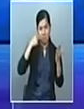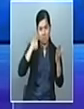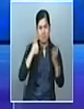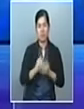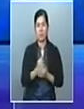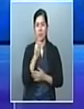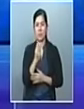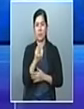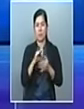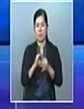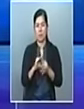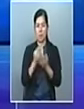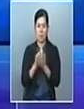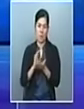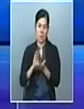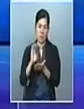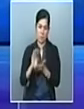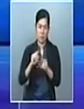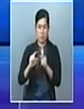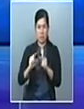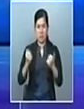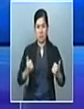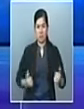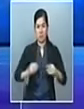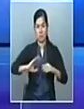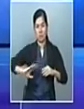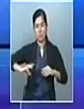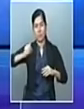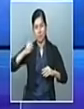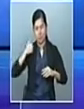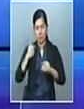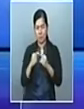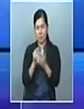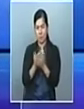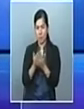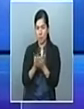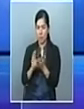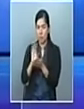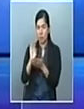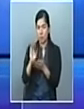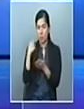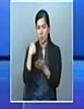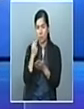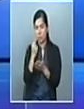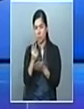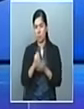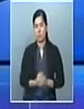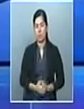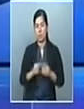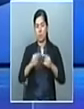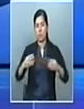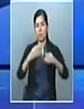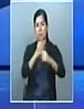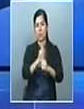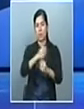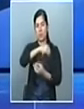ใสในการลงทุนที่เริ่มมีการเข้าไปลงทุนในรายกลุ่มที่น่าจะได้รับอานิสงส์จากภาพรวมเศรษฐกิจที่น่า